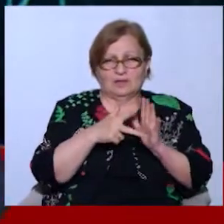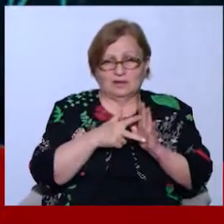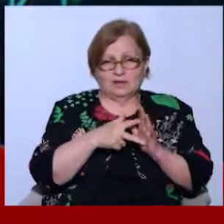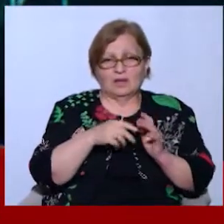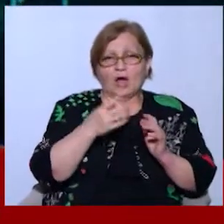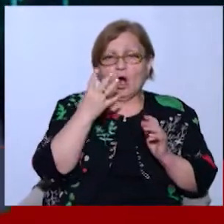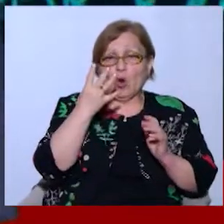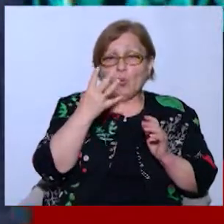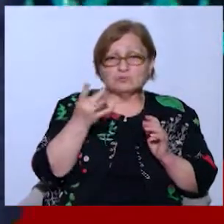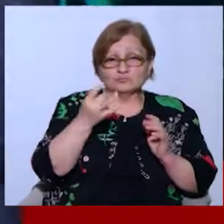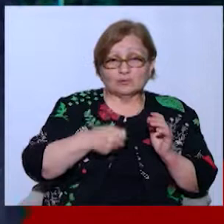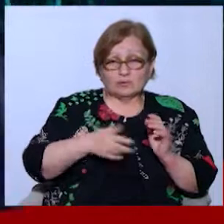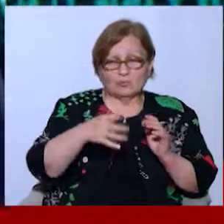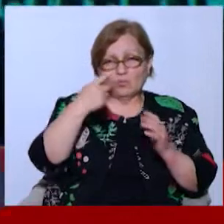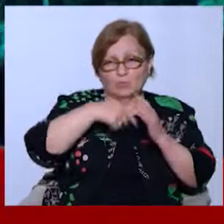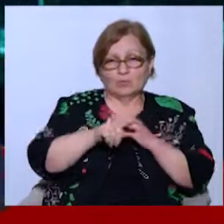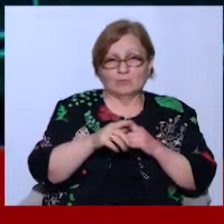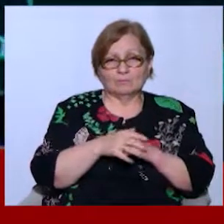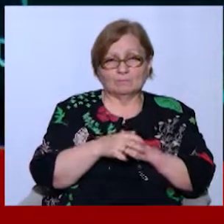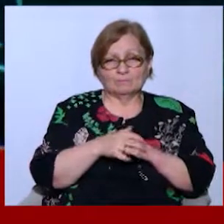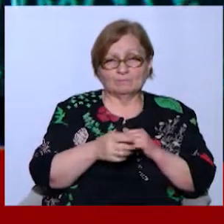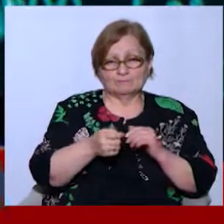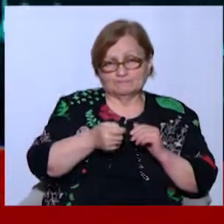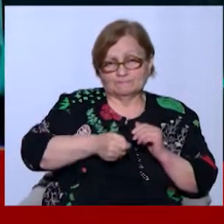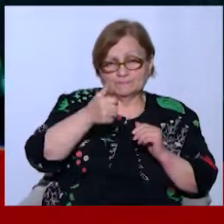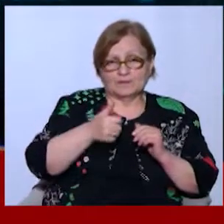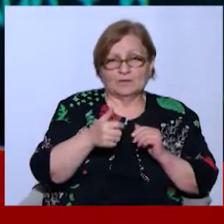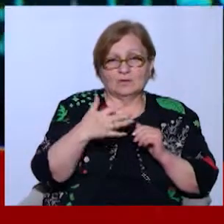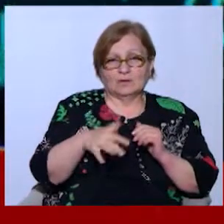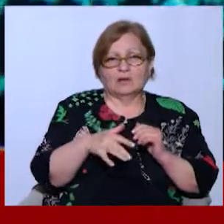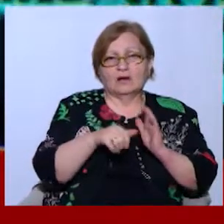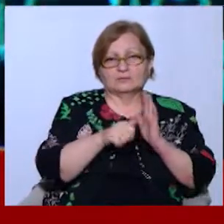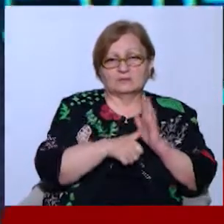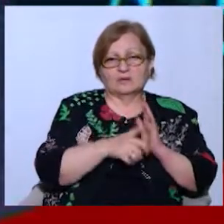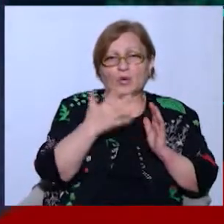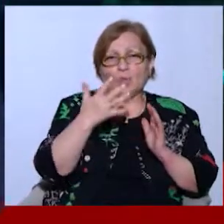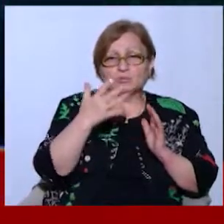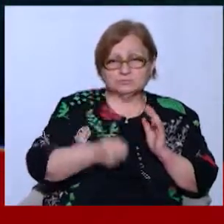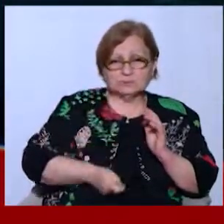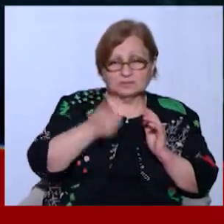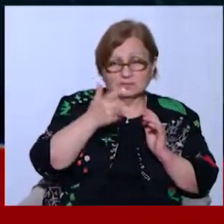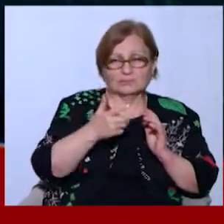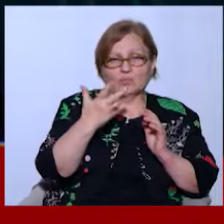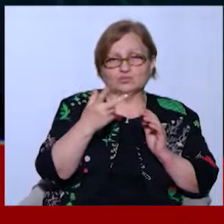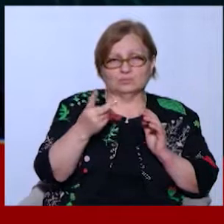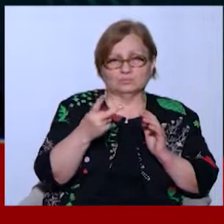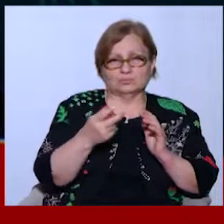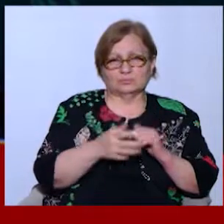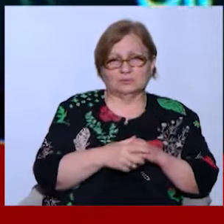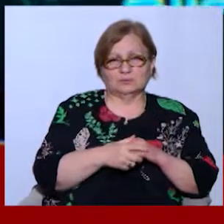გაგორებაზე გვექნება უკვე 16. ამ გაგორებაზე უკაცრავად მონეტის აგდებაზე. 5 გაგორებაზე გვექნება უკვე 32.